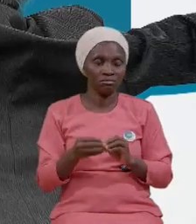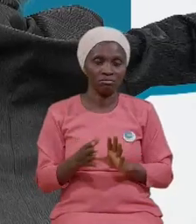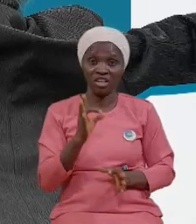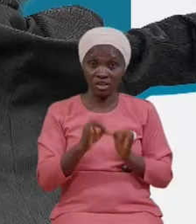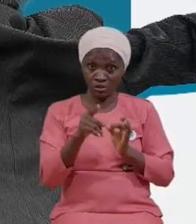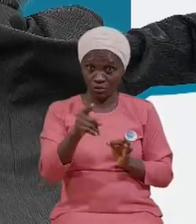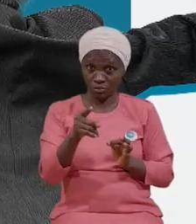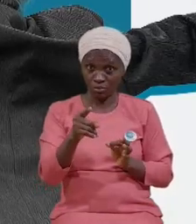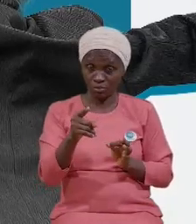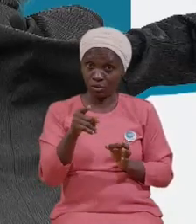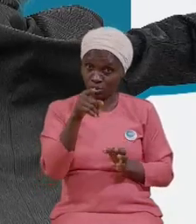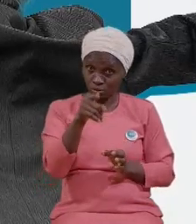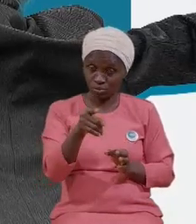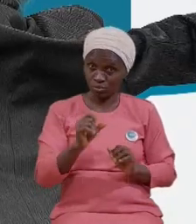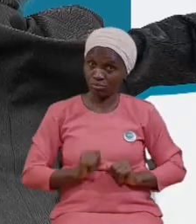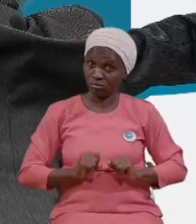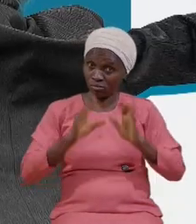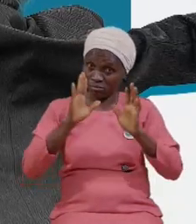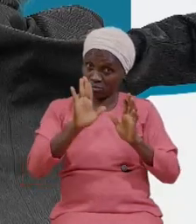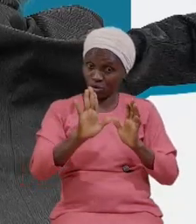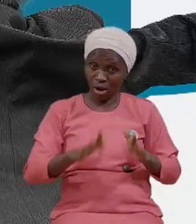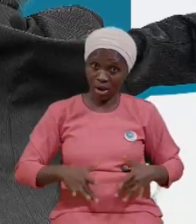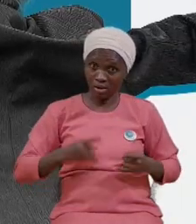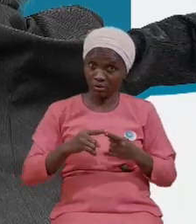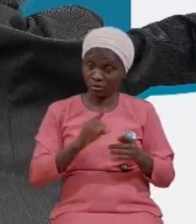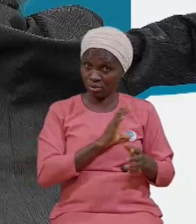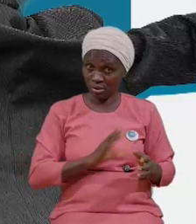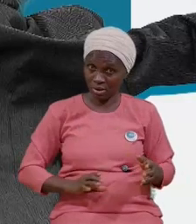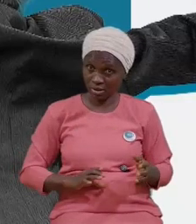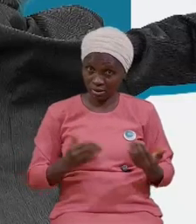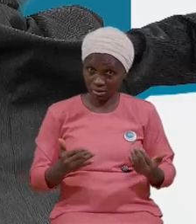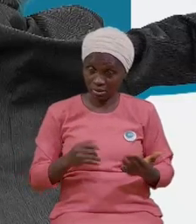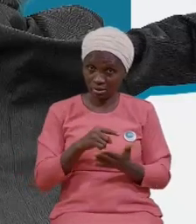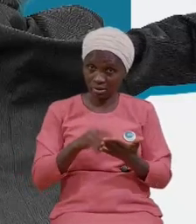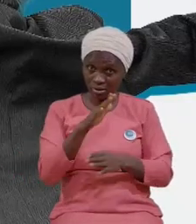ce message, vous qui êtes en ligne, il y a un lien qui s'affiche, cliquez dessus